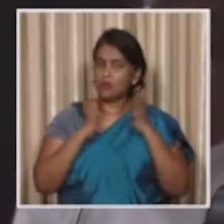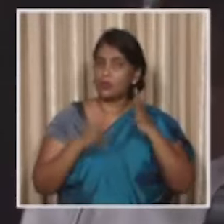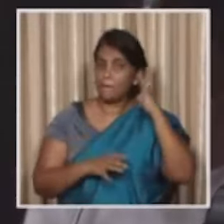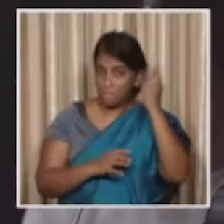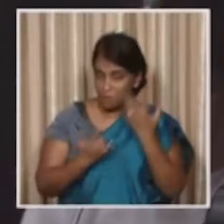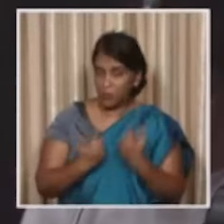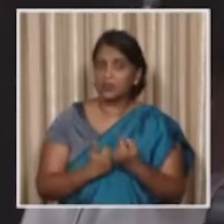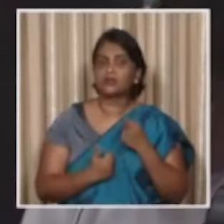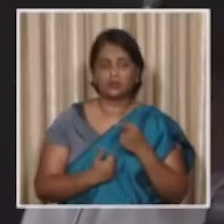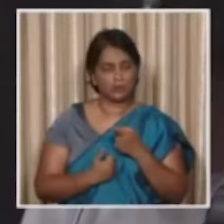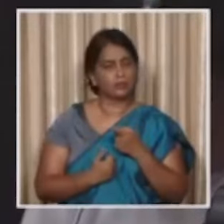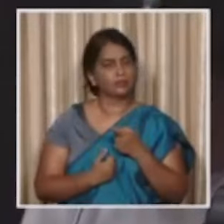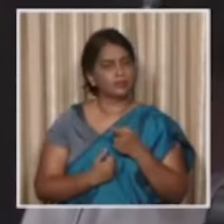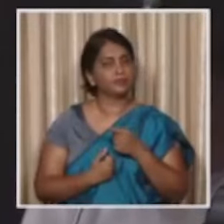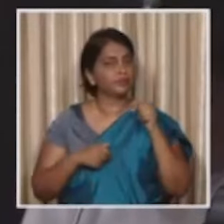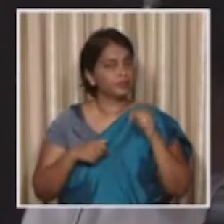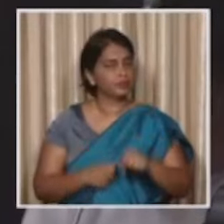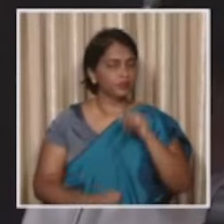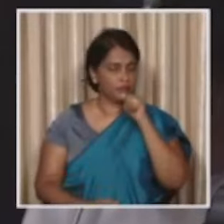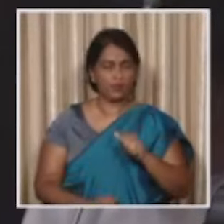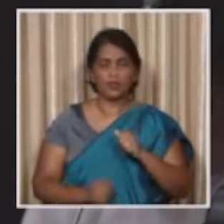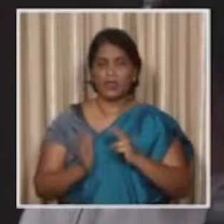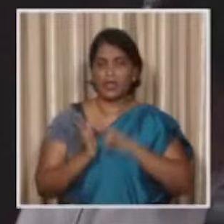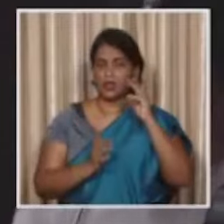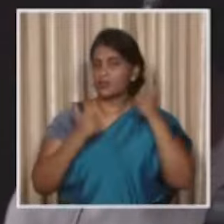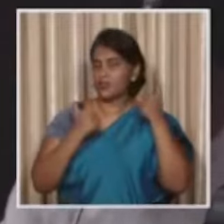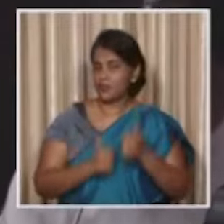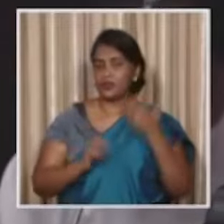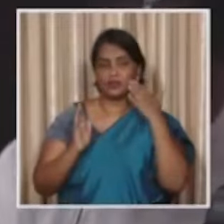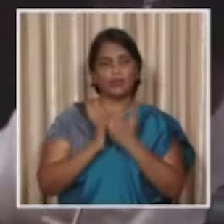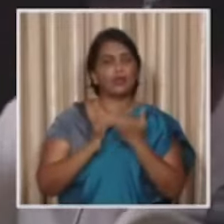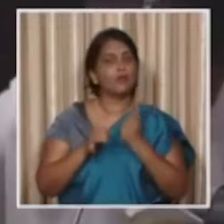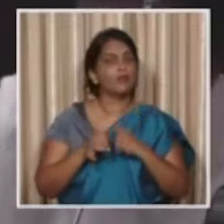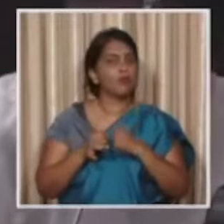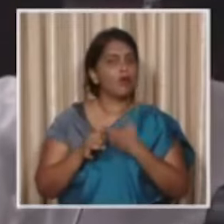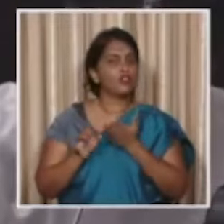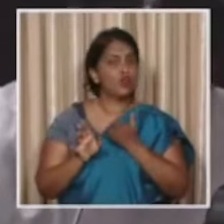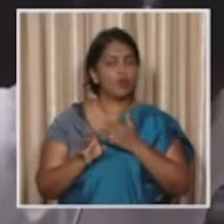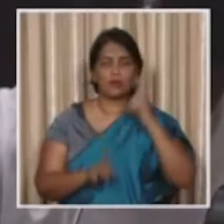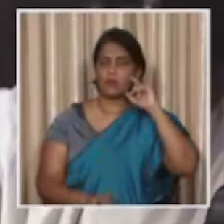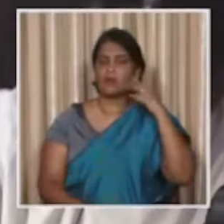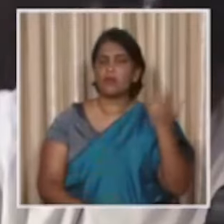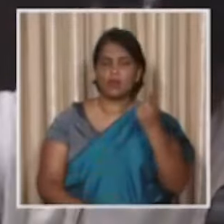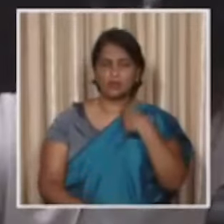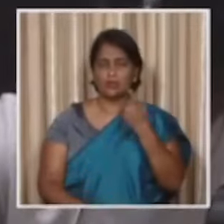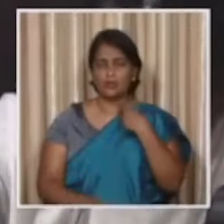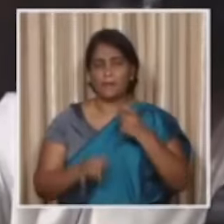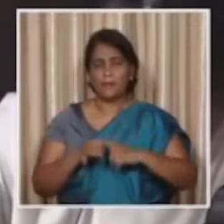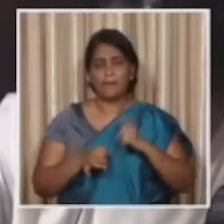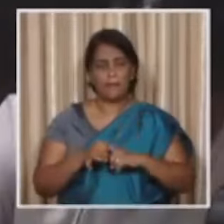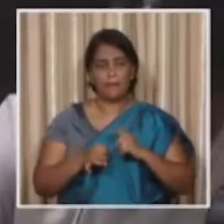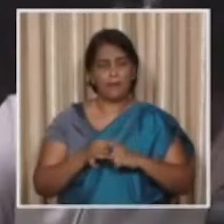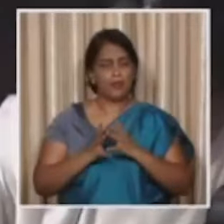ප්‍රතිඵලයක් ඇති වෙලා තියෙනවද කියලා. දැන් ඇත්තටම ජාතික වැදගත්කමක් තියෙන ප්‍රශ්නේ මොකද්ද කියලාවත් හිතාගන්න බෑ. අහන තරම් ප්‍රශ්නවල අහන